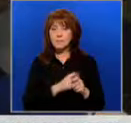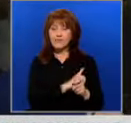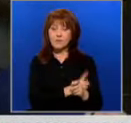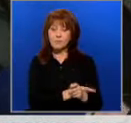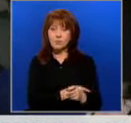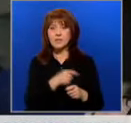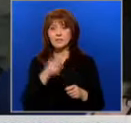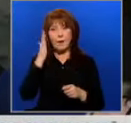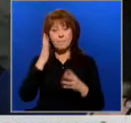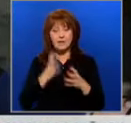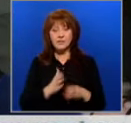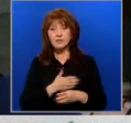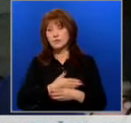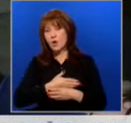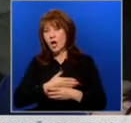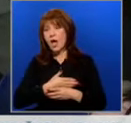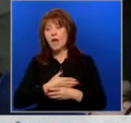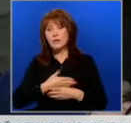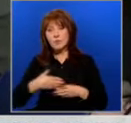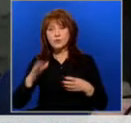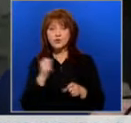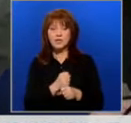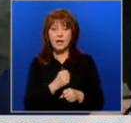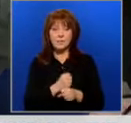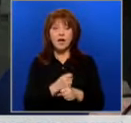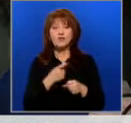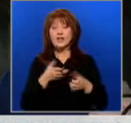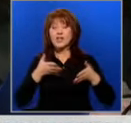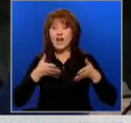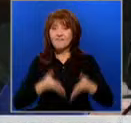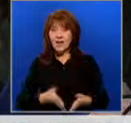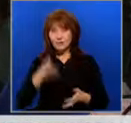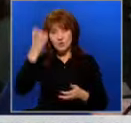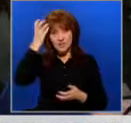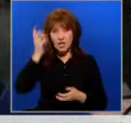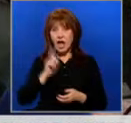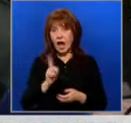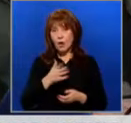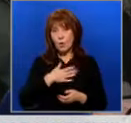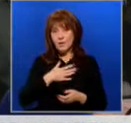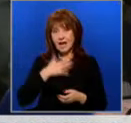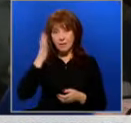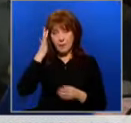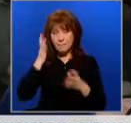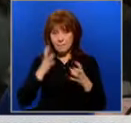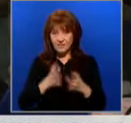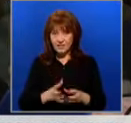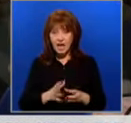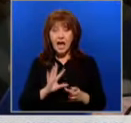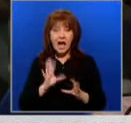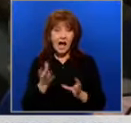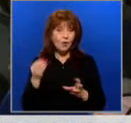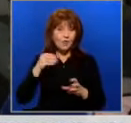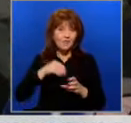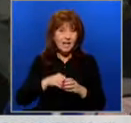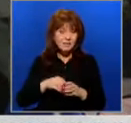работа. Това атлантическо правителство трябва да го има и ще бъде абсолютно вредно за държавата и хората да го няма. Ако влезем отново в цикъл